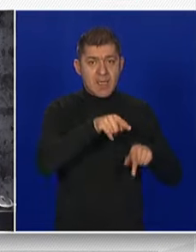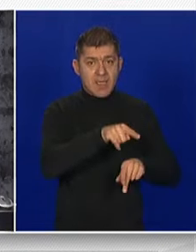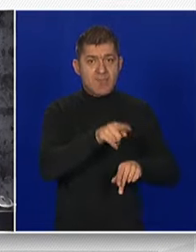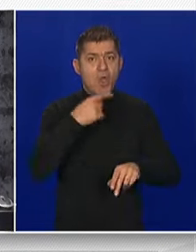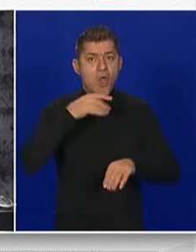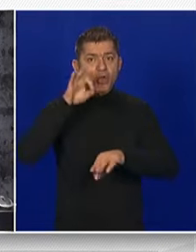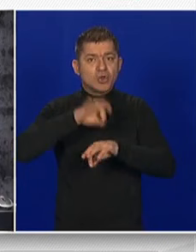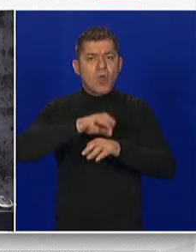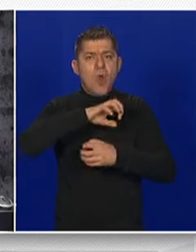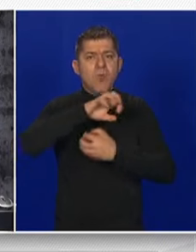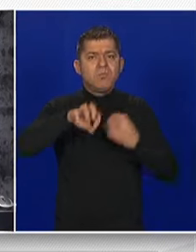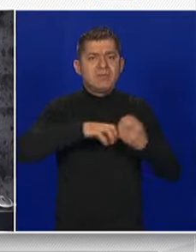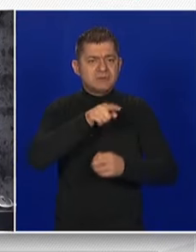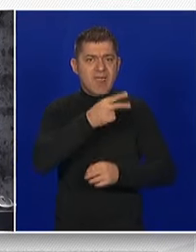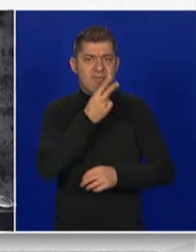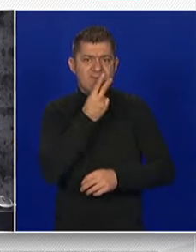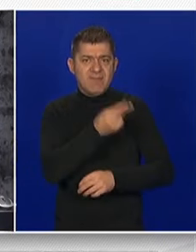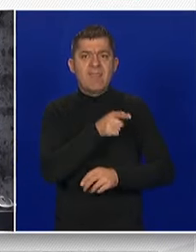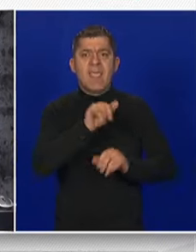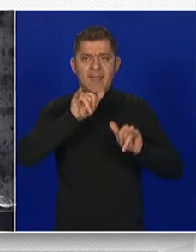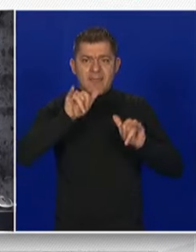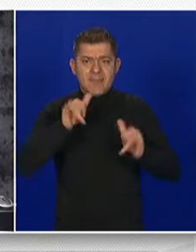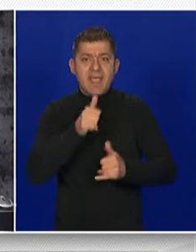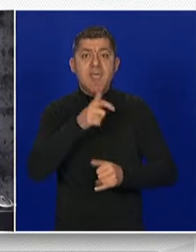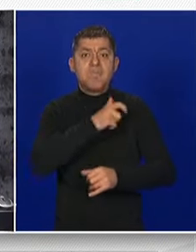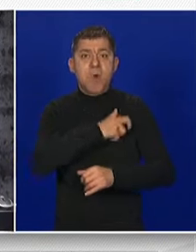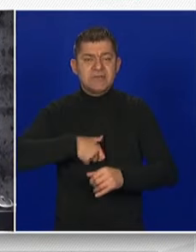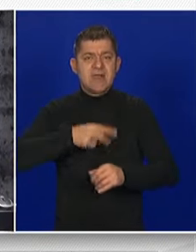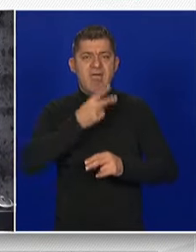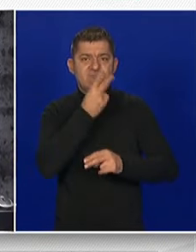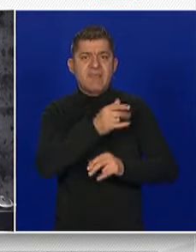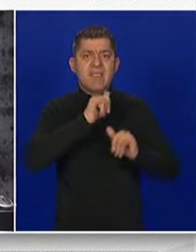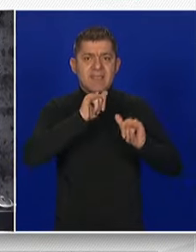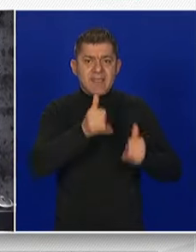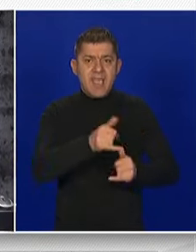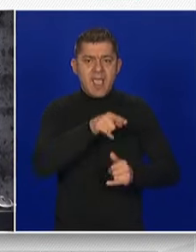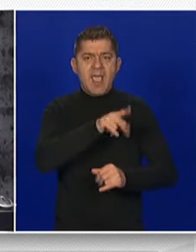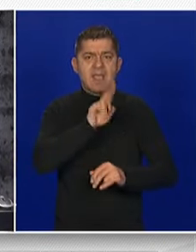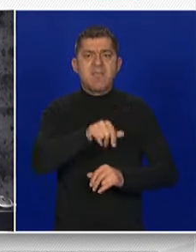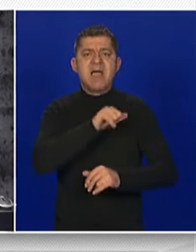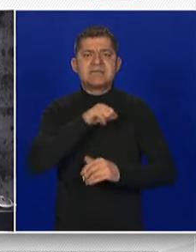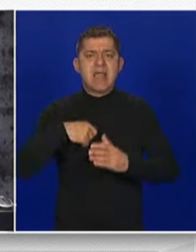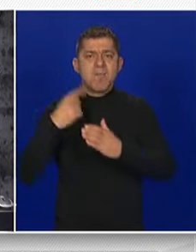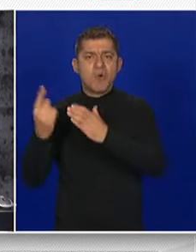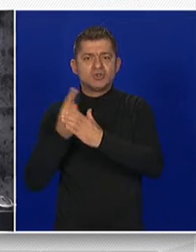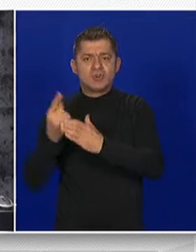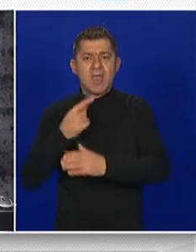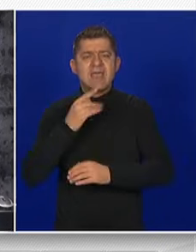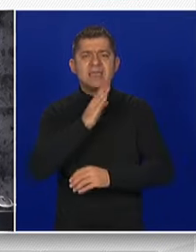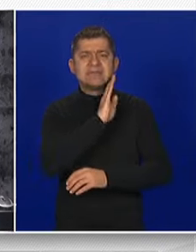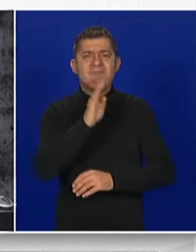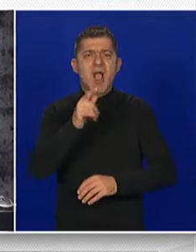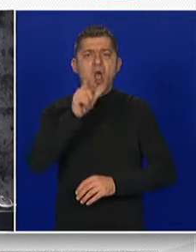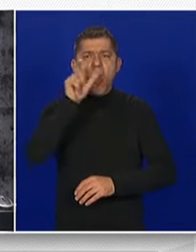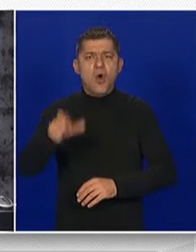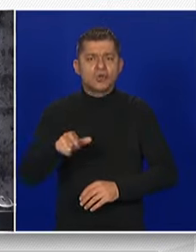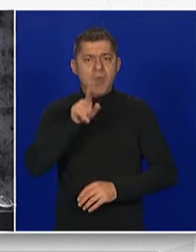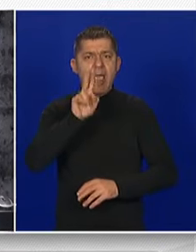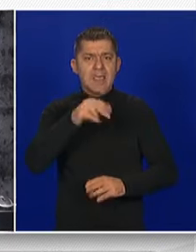liječnici obiteljske medicine, epidemiolozi i policija koja djeluje na granici. I svaka osoba je označena da je